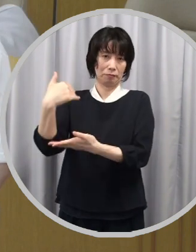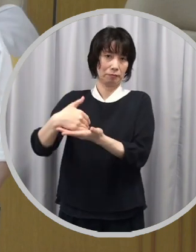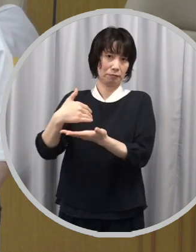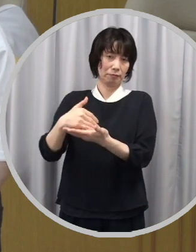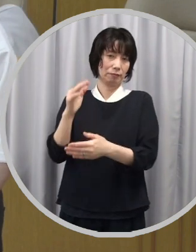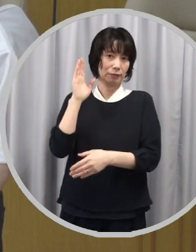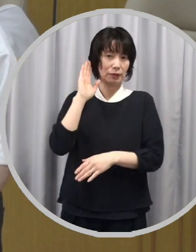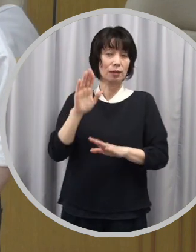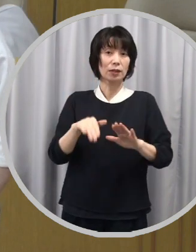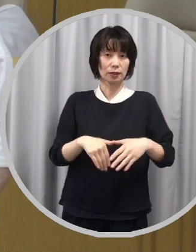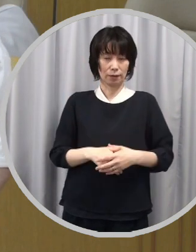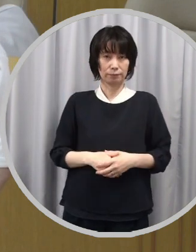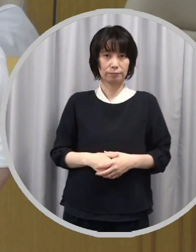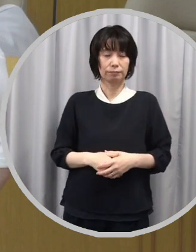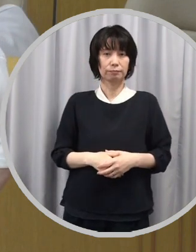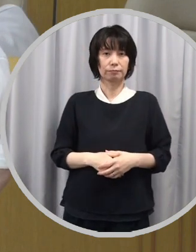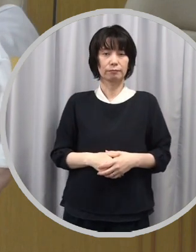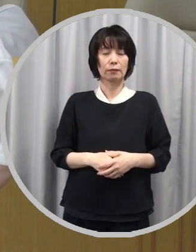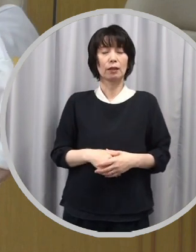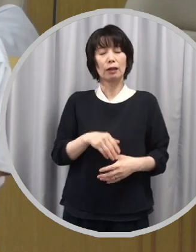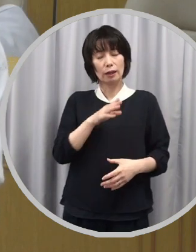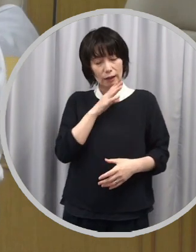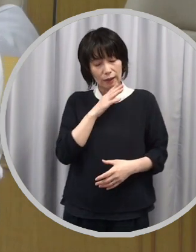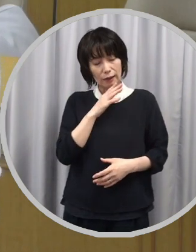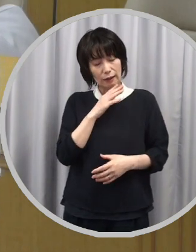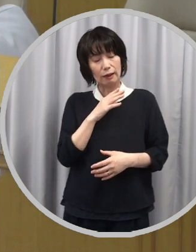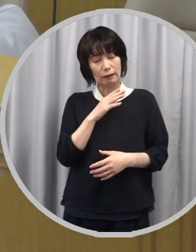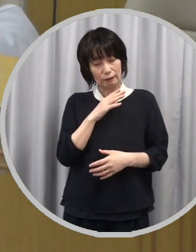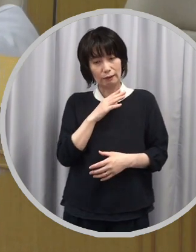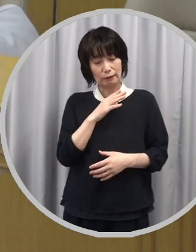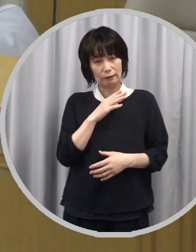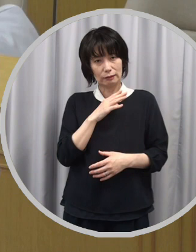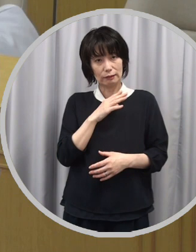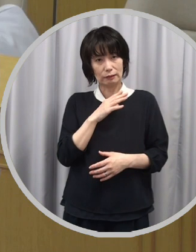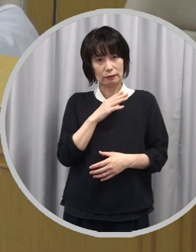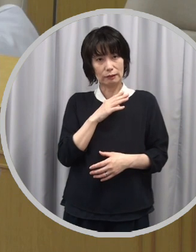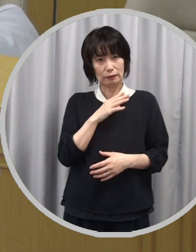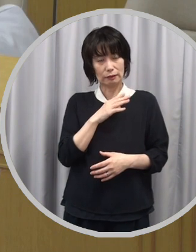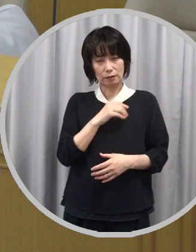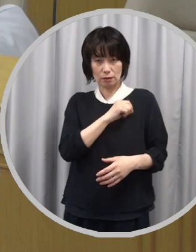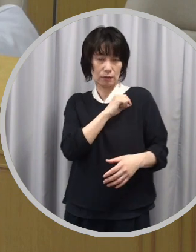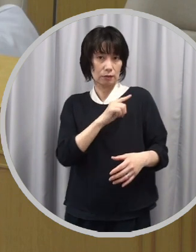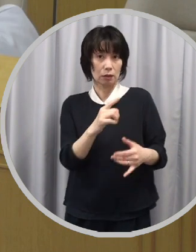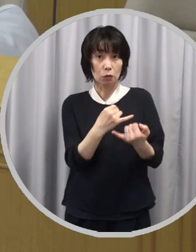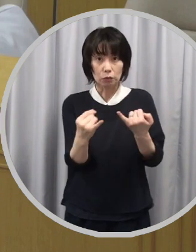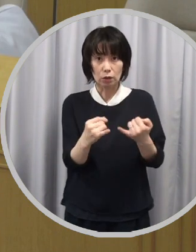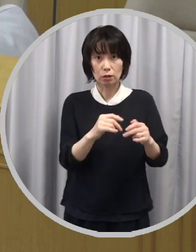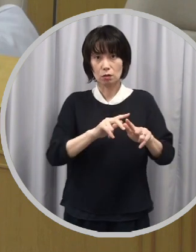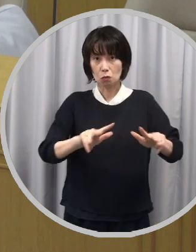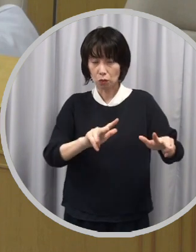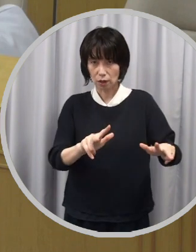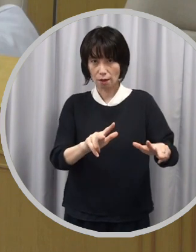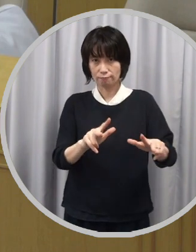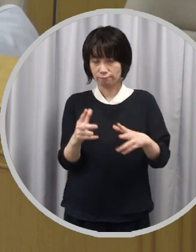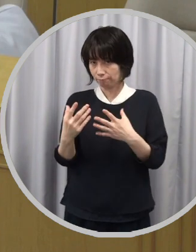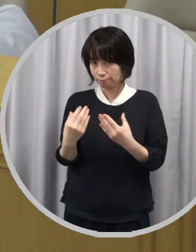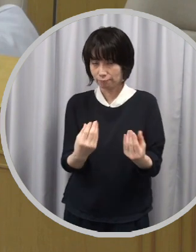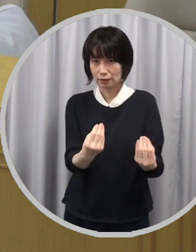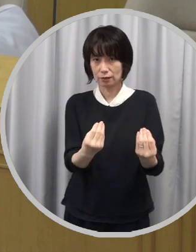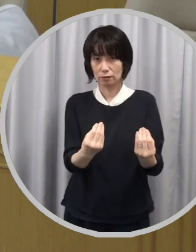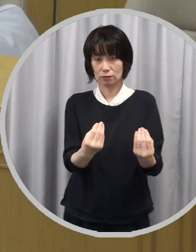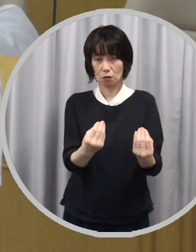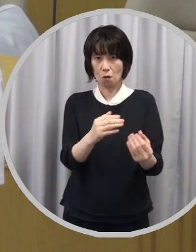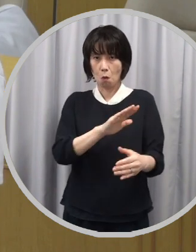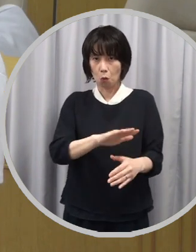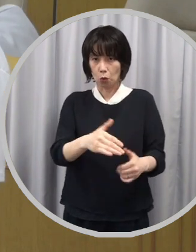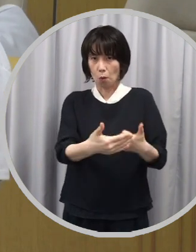せていただきました。本当にそういった意味では率先して行政がしっかりと子ども